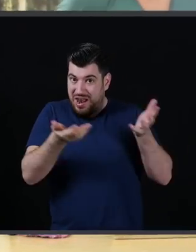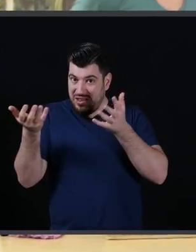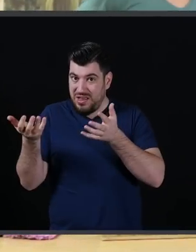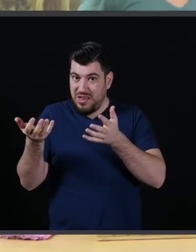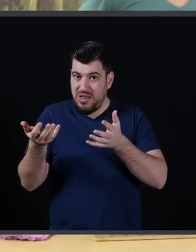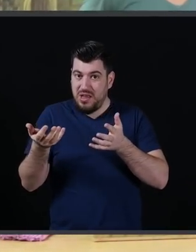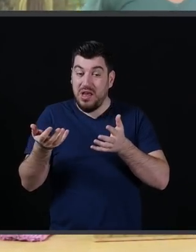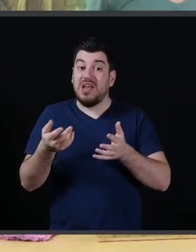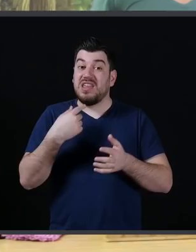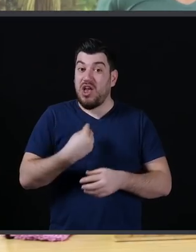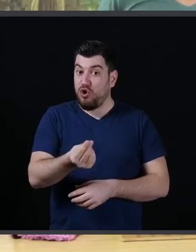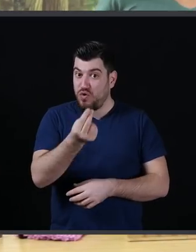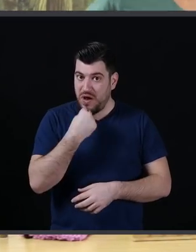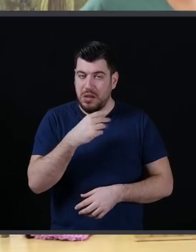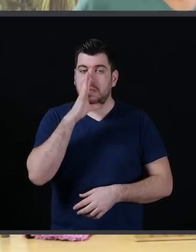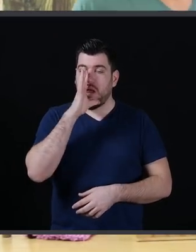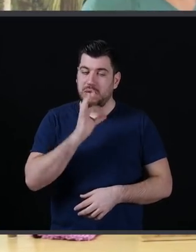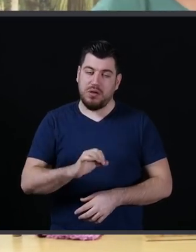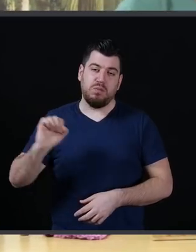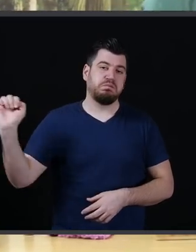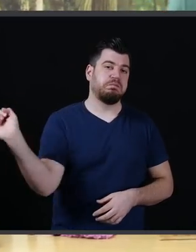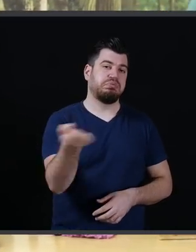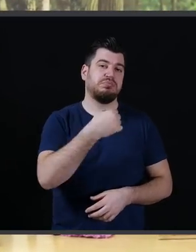я думаю, вы будете делать, вы будете делать.